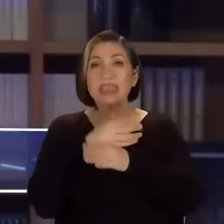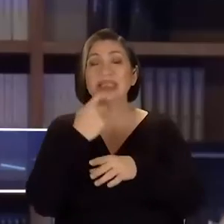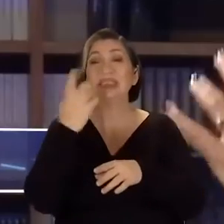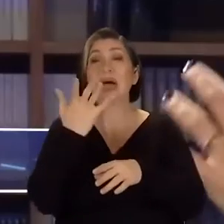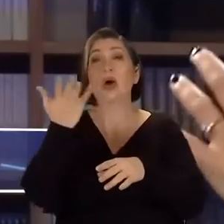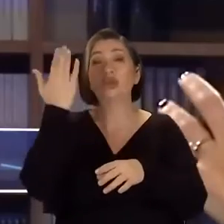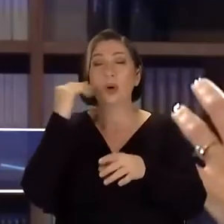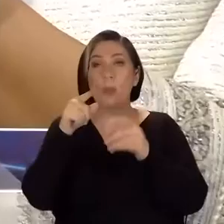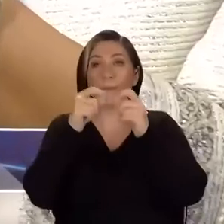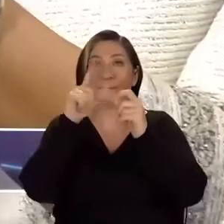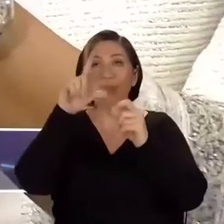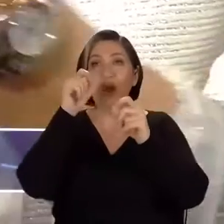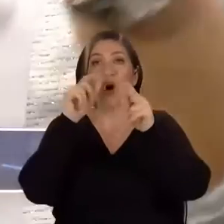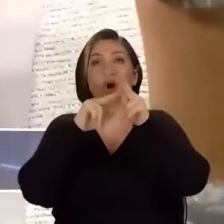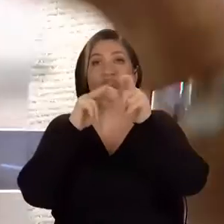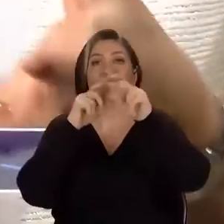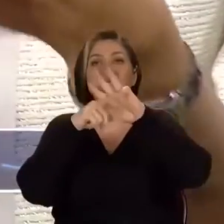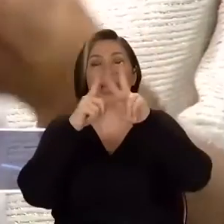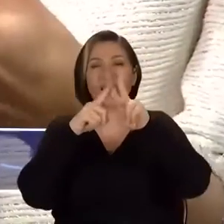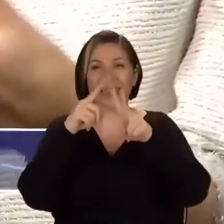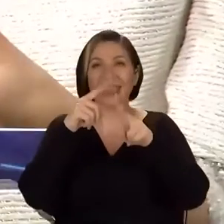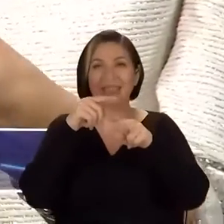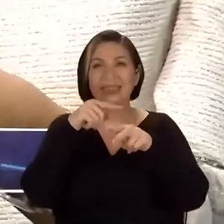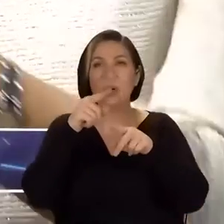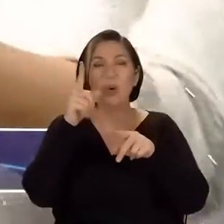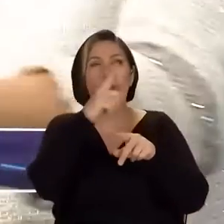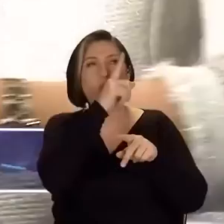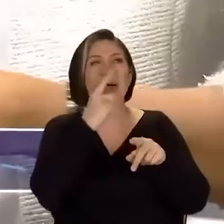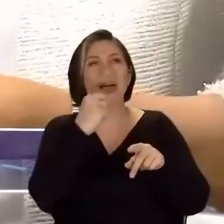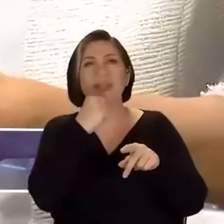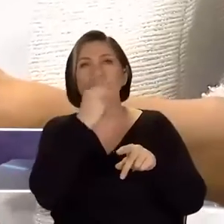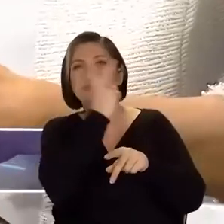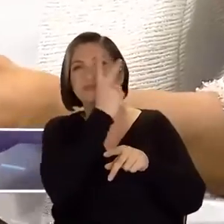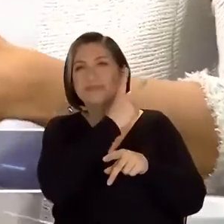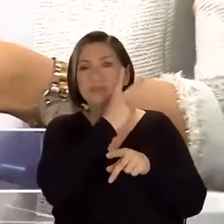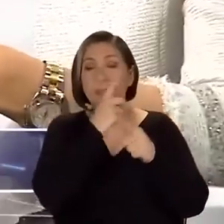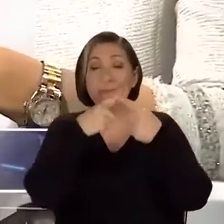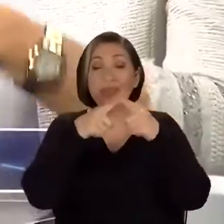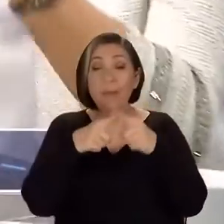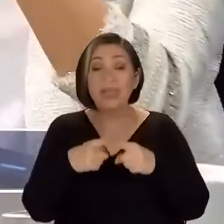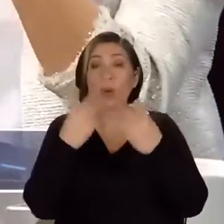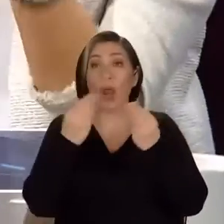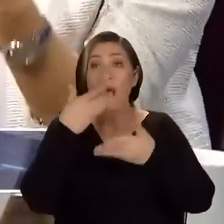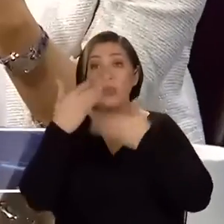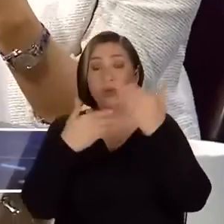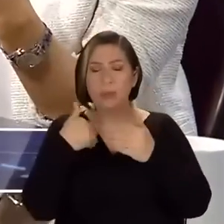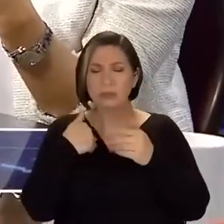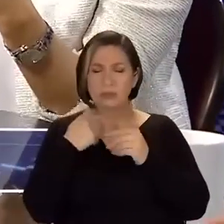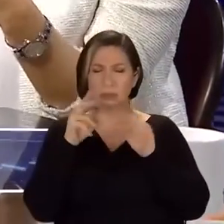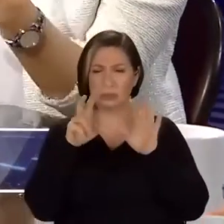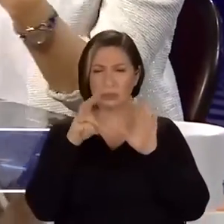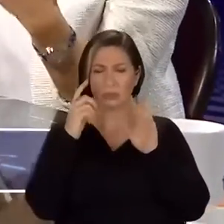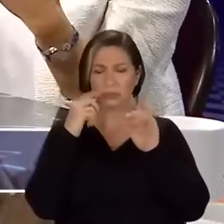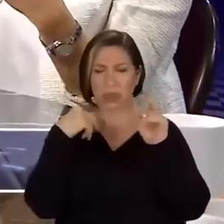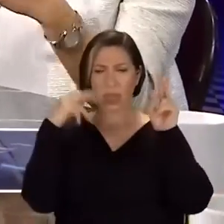yıllar önce şu blockchain meselesini, Satoshi'nin makalesini okuduk ve matematikle anlatıyor. Ama böyle gözümde